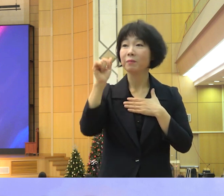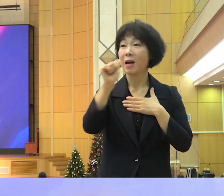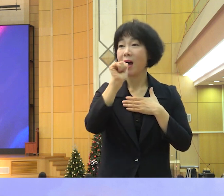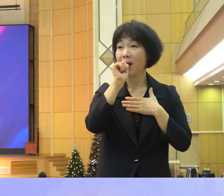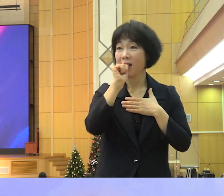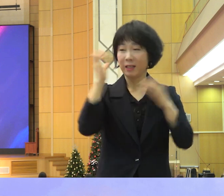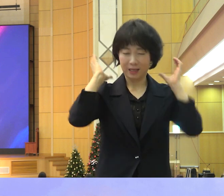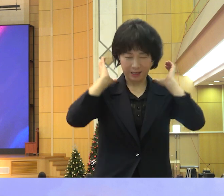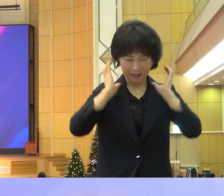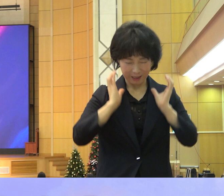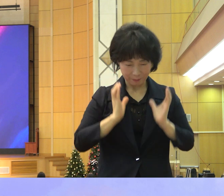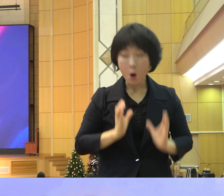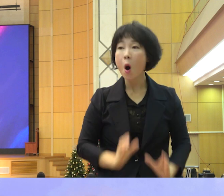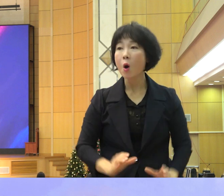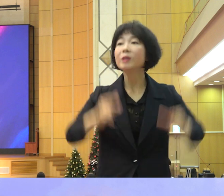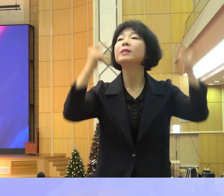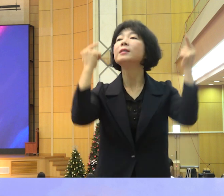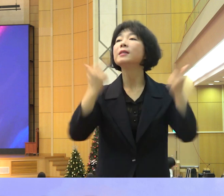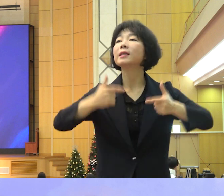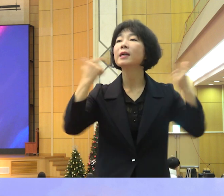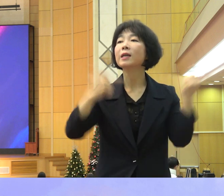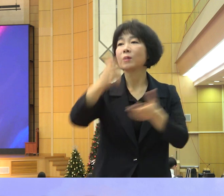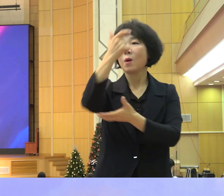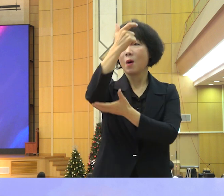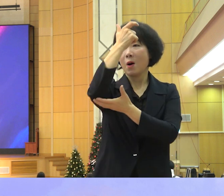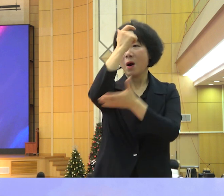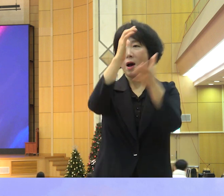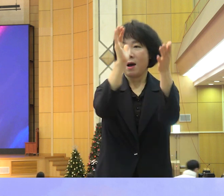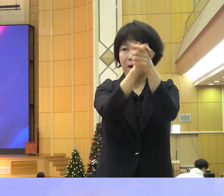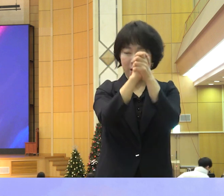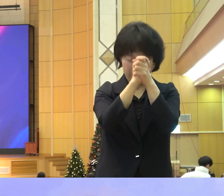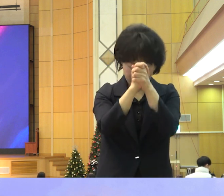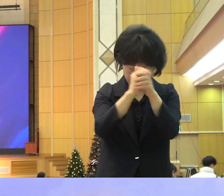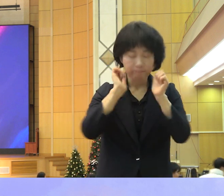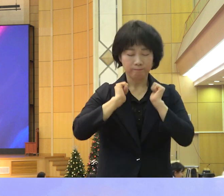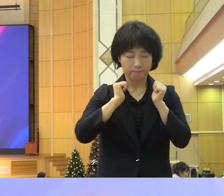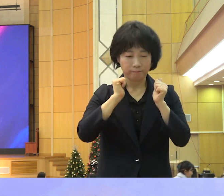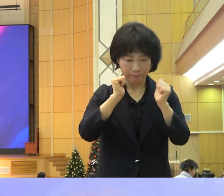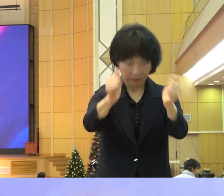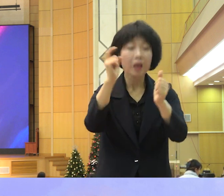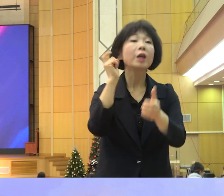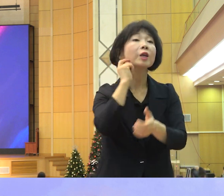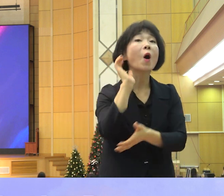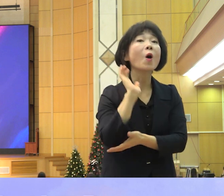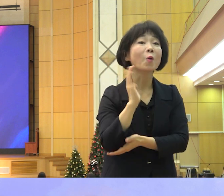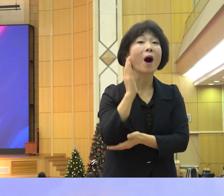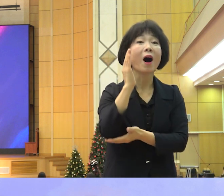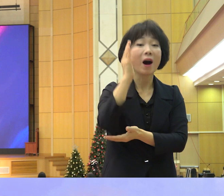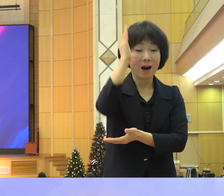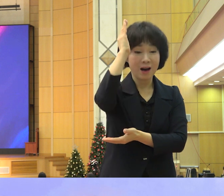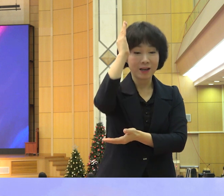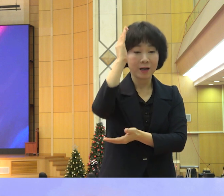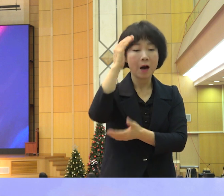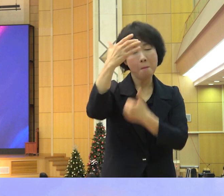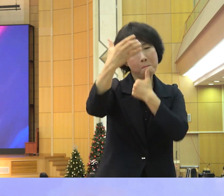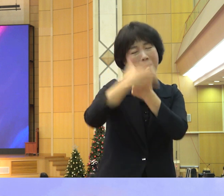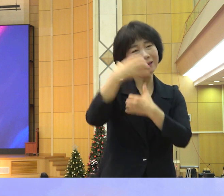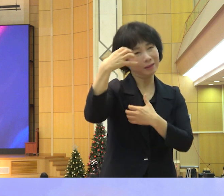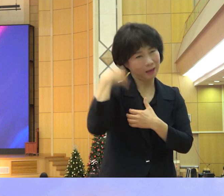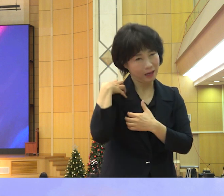복음의 갑주 입고 늘 기도하면서 너